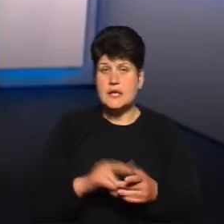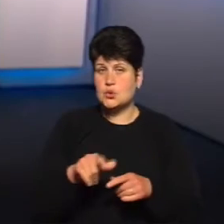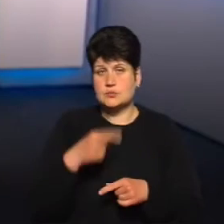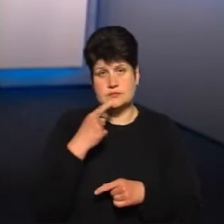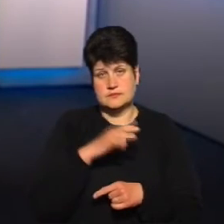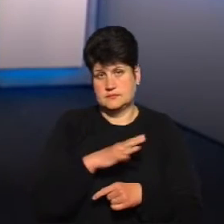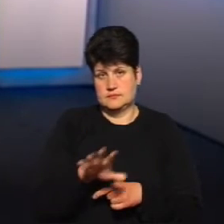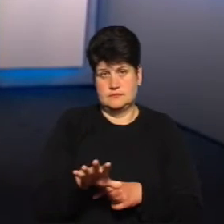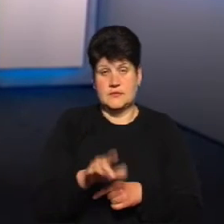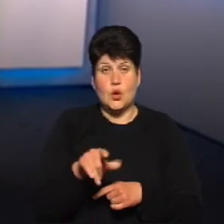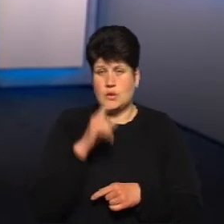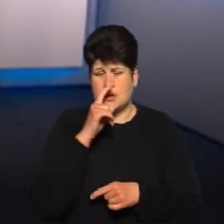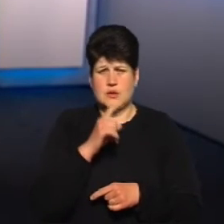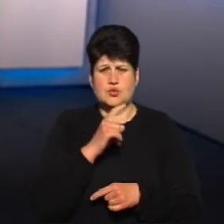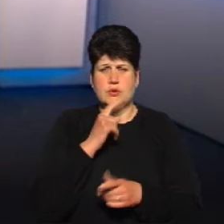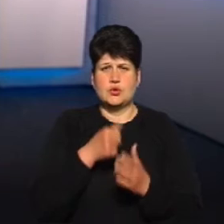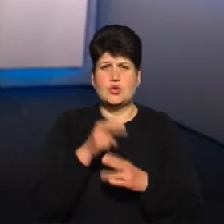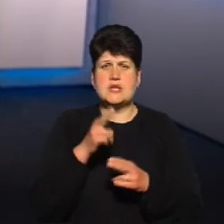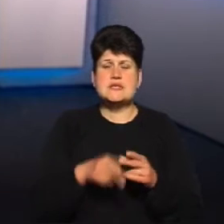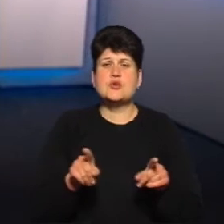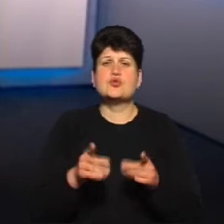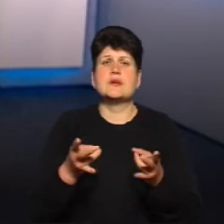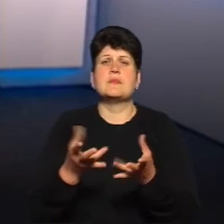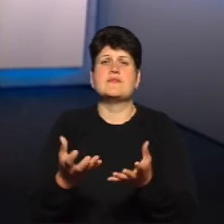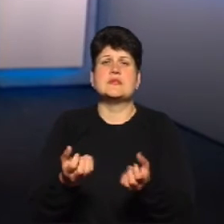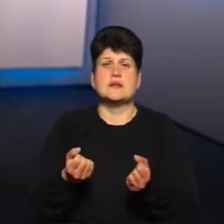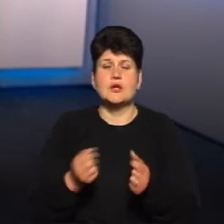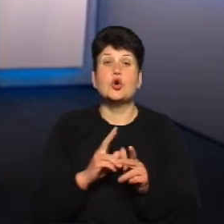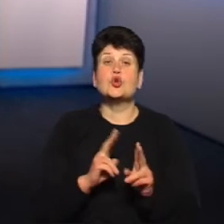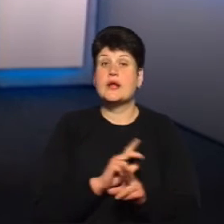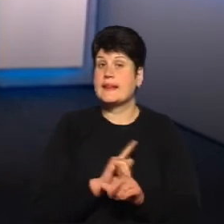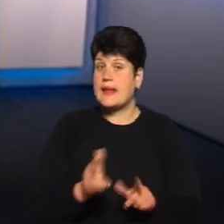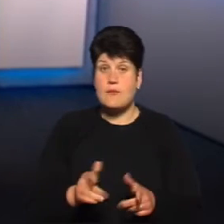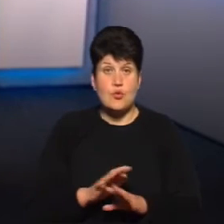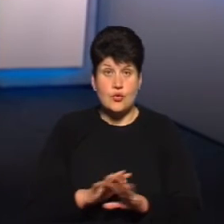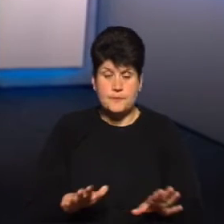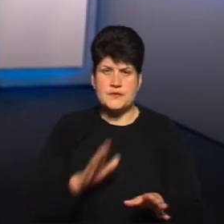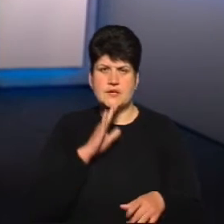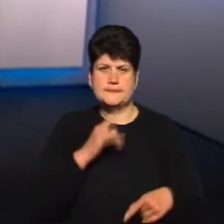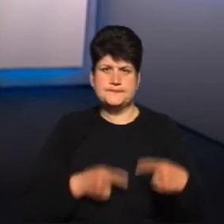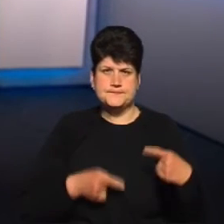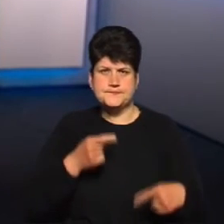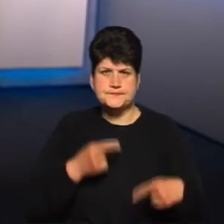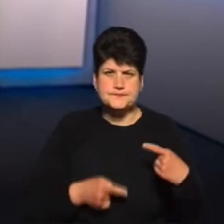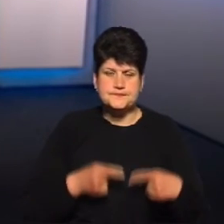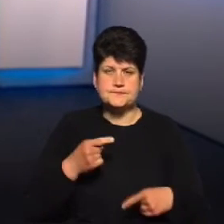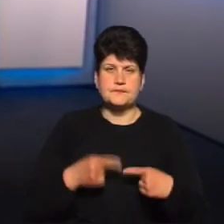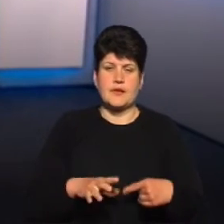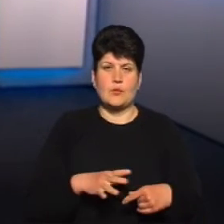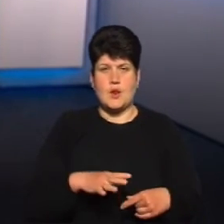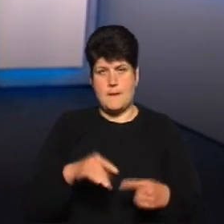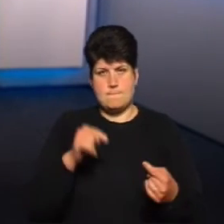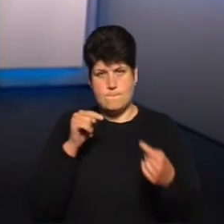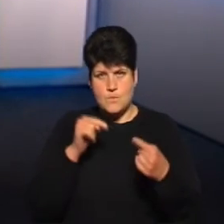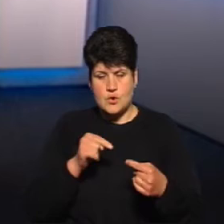люди не розуміли до кінця, що потрібно було брати. Хто не погоджувався, так, які жінки сперечались або чоловіки були проти. А ми розуміємо, що